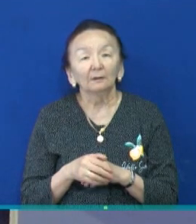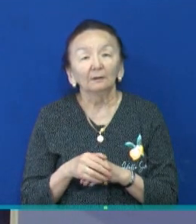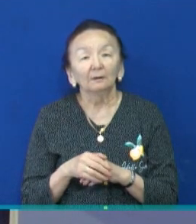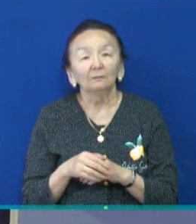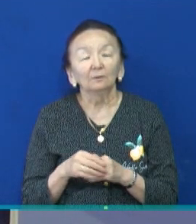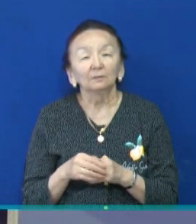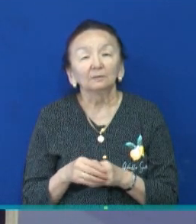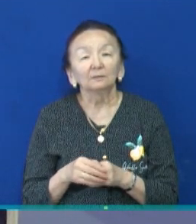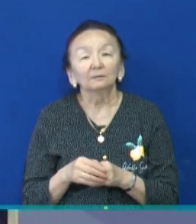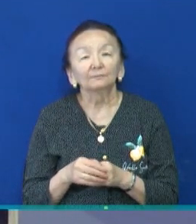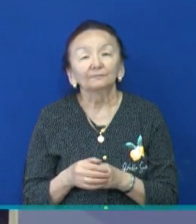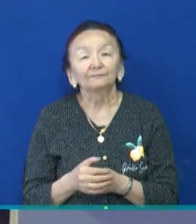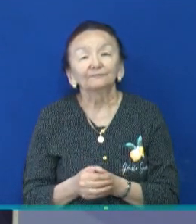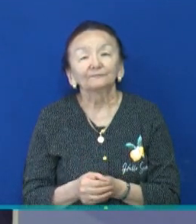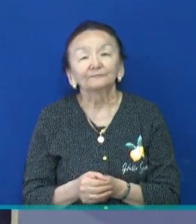шарты болса,